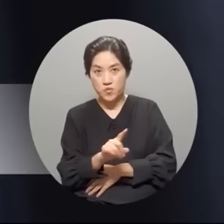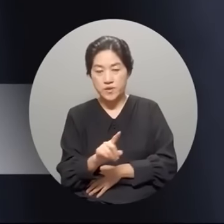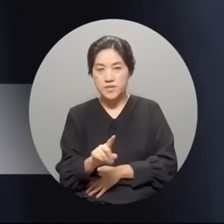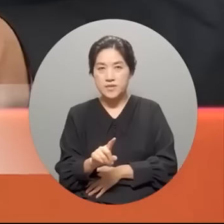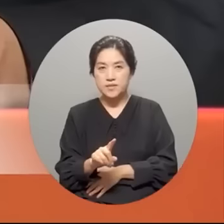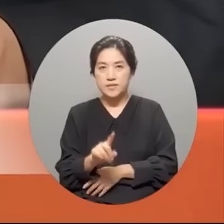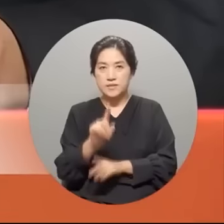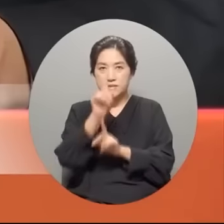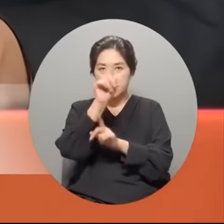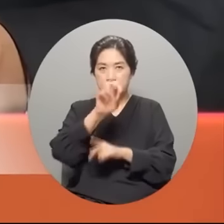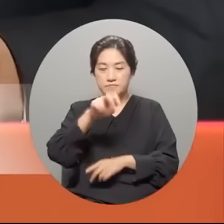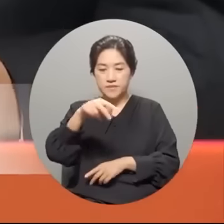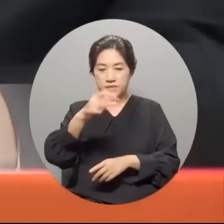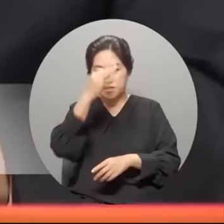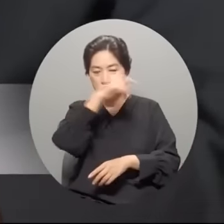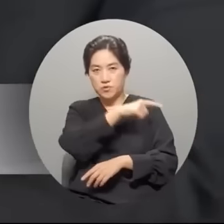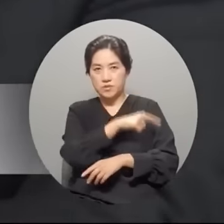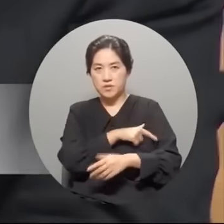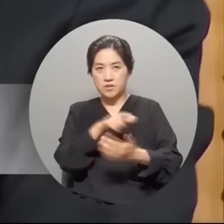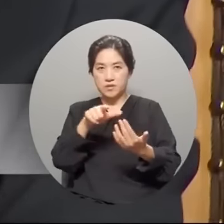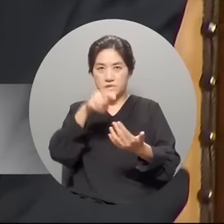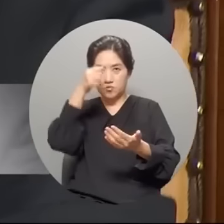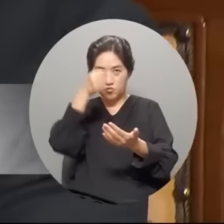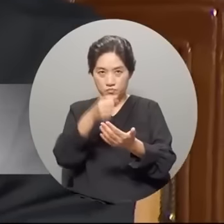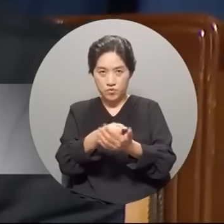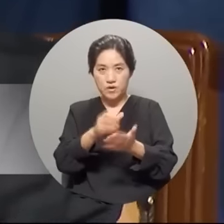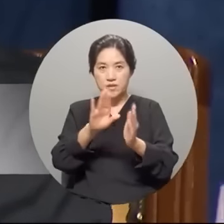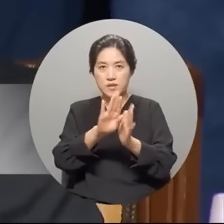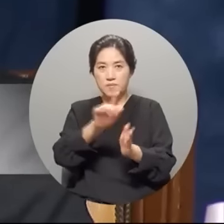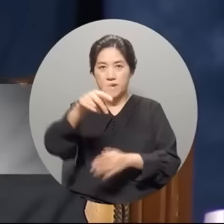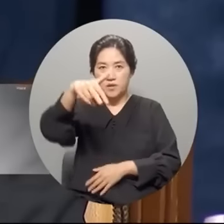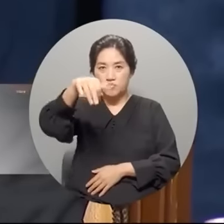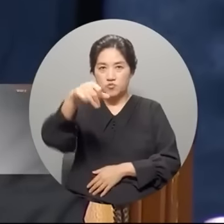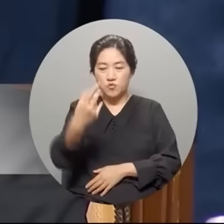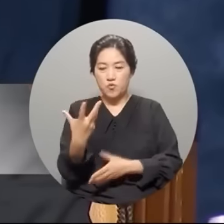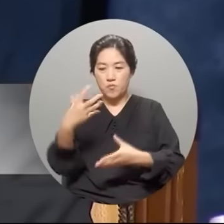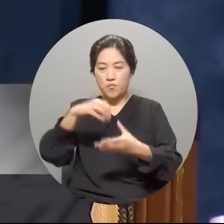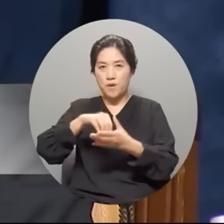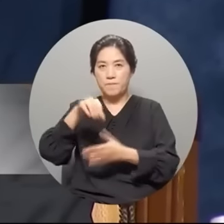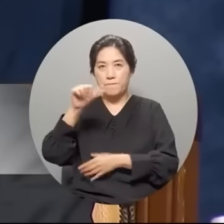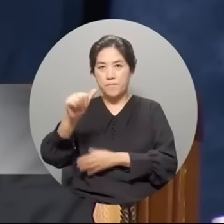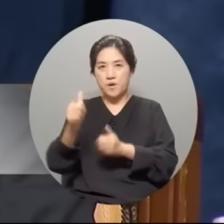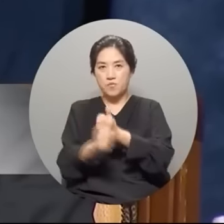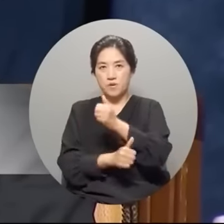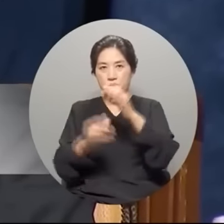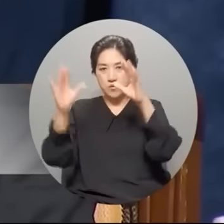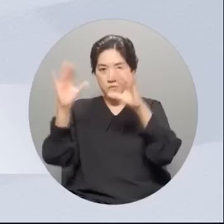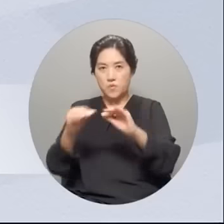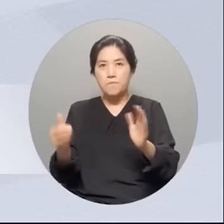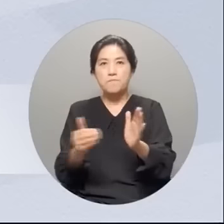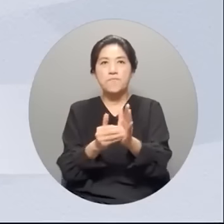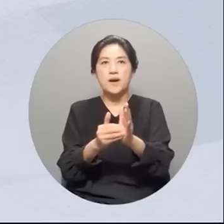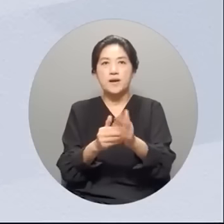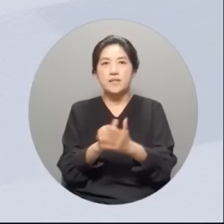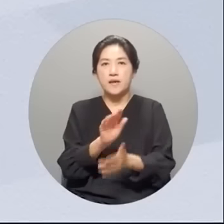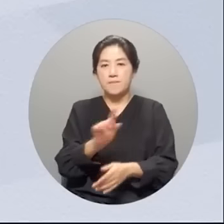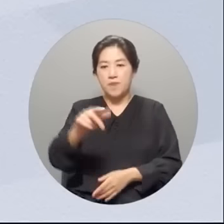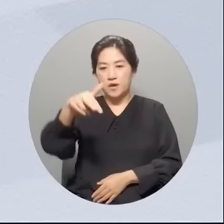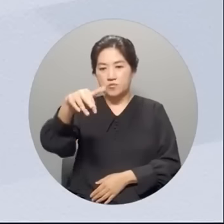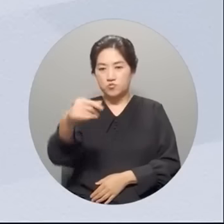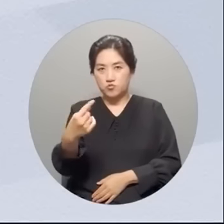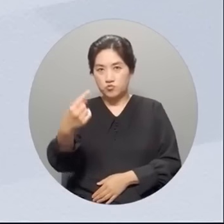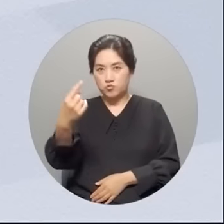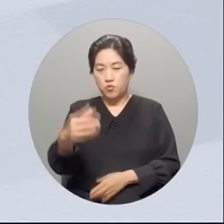이임생 기술이사가 최종 후보를 결정하는데 박주호를 포함한 5명의 위원들의 동의를 얻었다며 박주호가